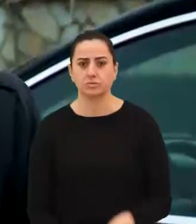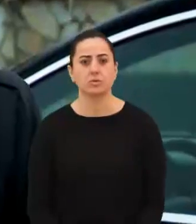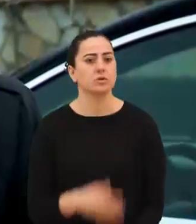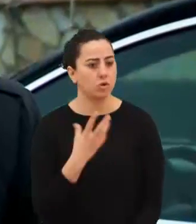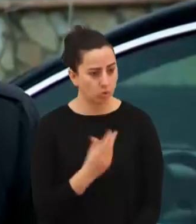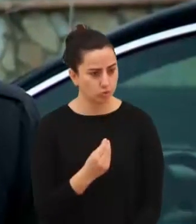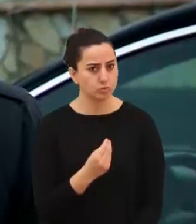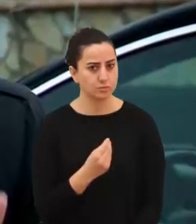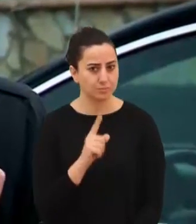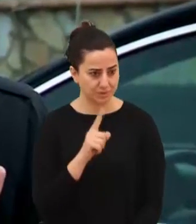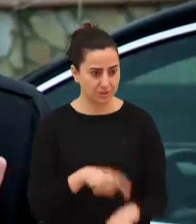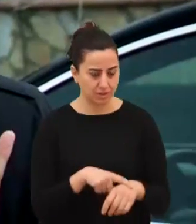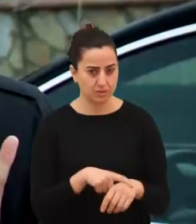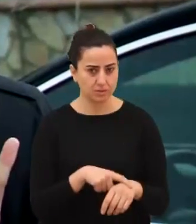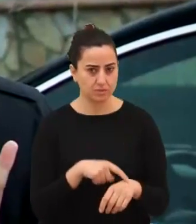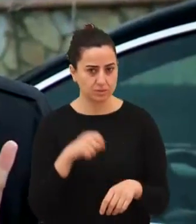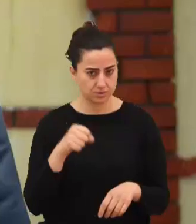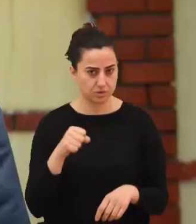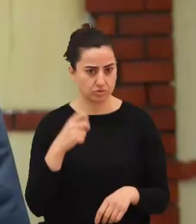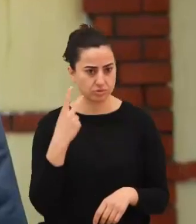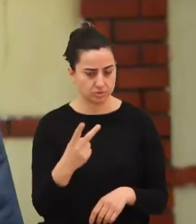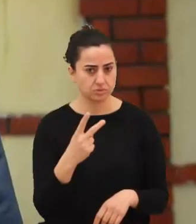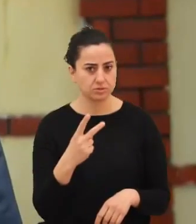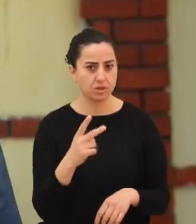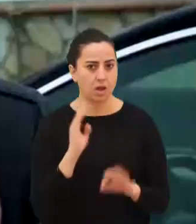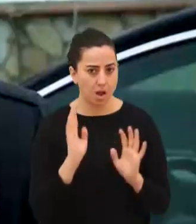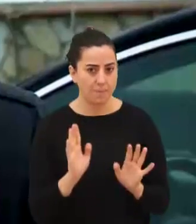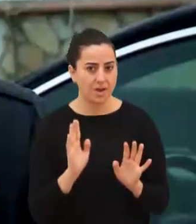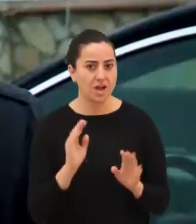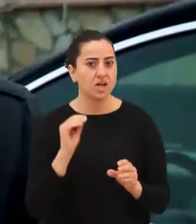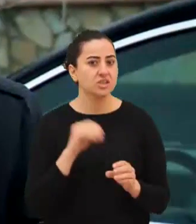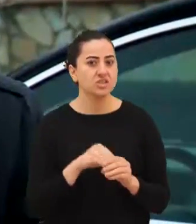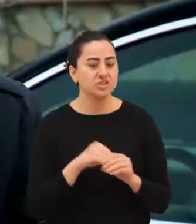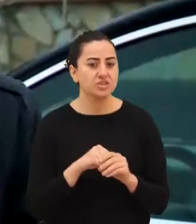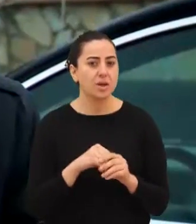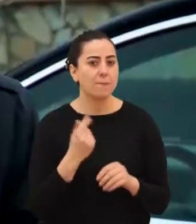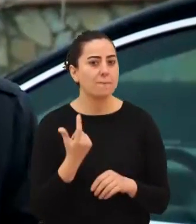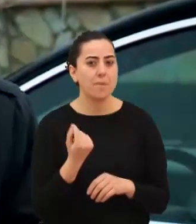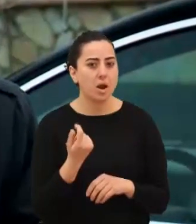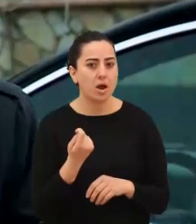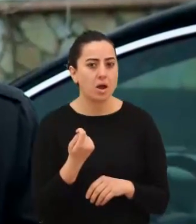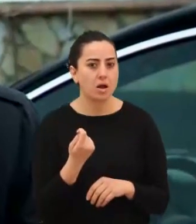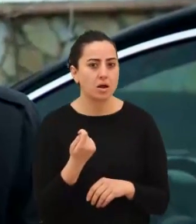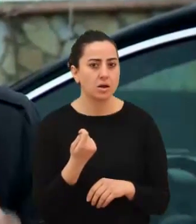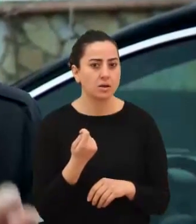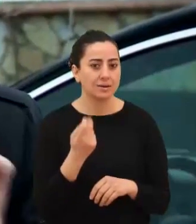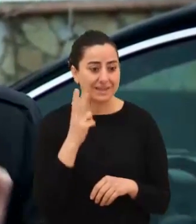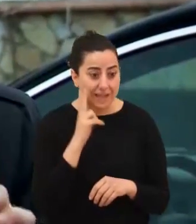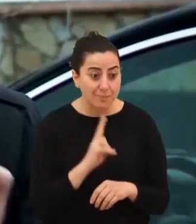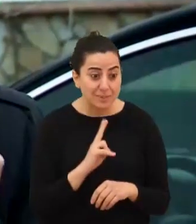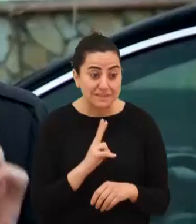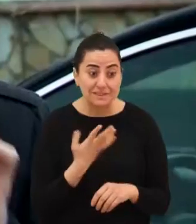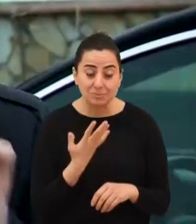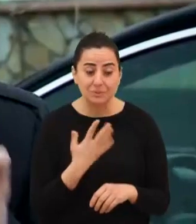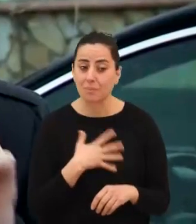Tamam. Bir dakika şimdi dur, tamam çanta sizin. Ama içindeki para temiz bir para